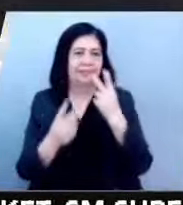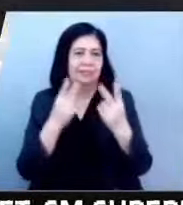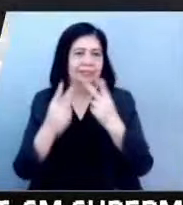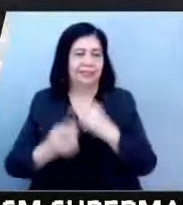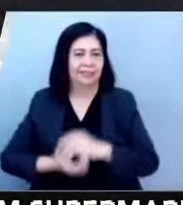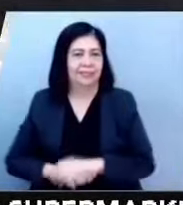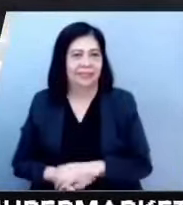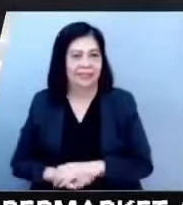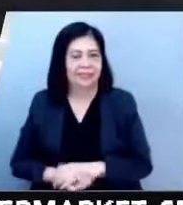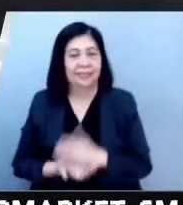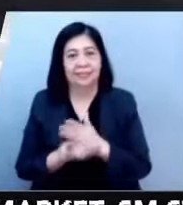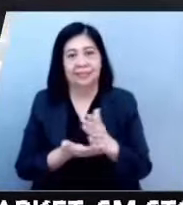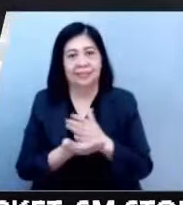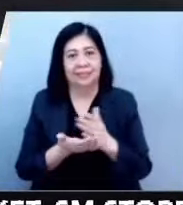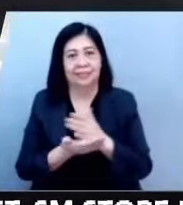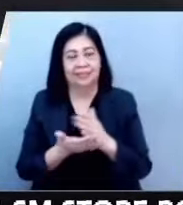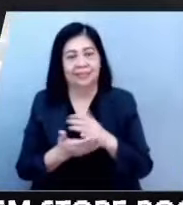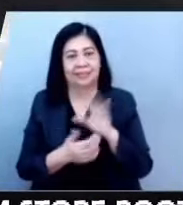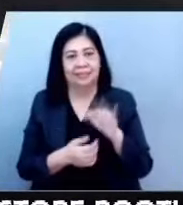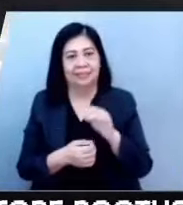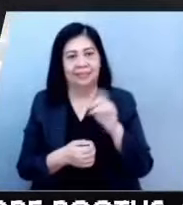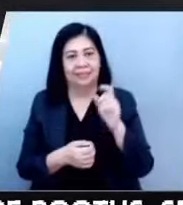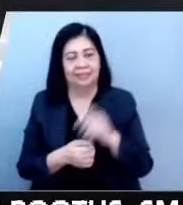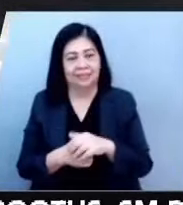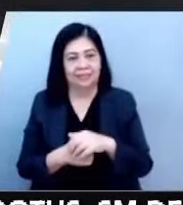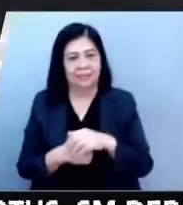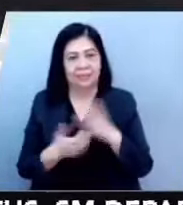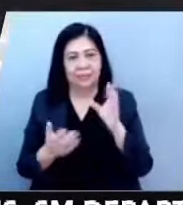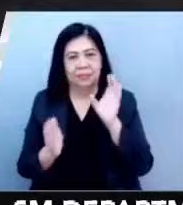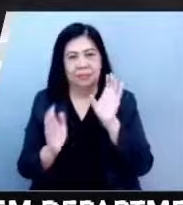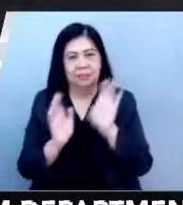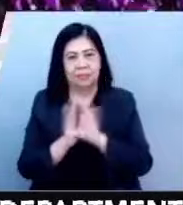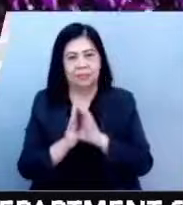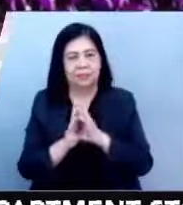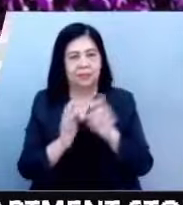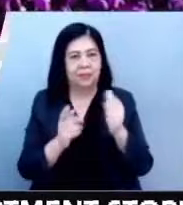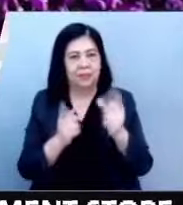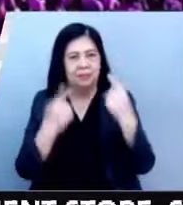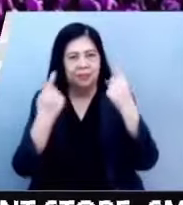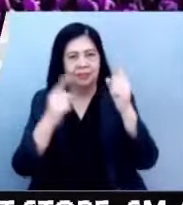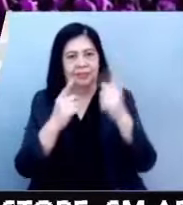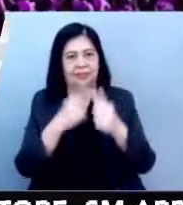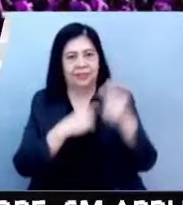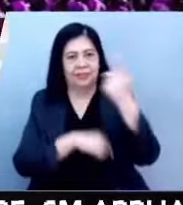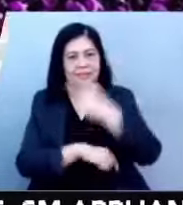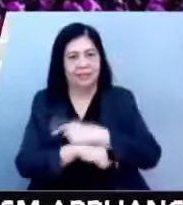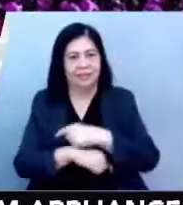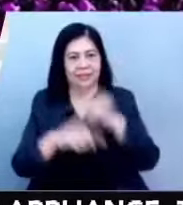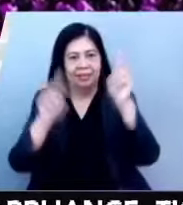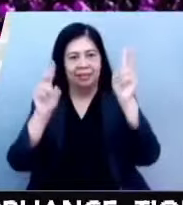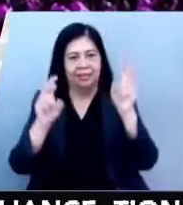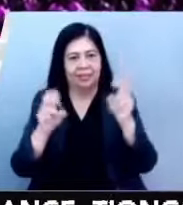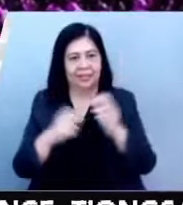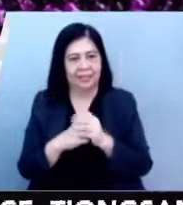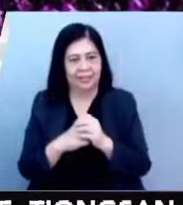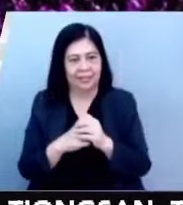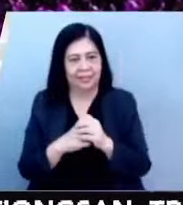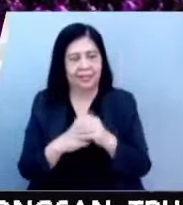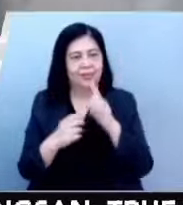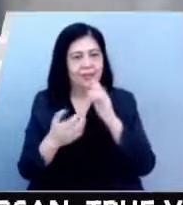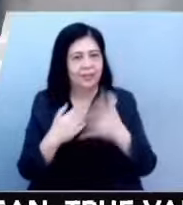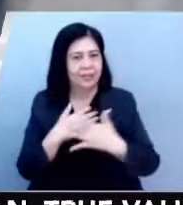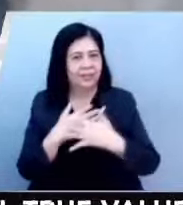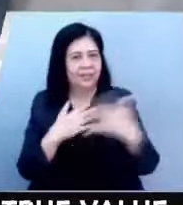Shinare naman nila sa X ang ilang photo highlights ng successful first day show. May caption pa yung moments that shine with